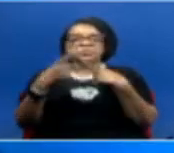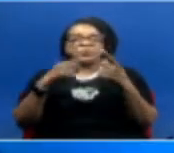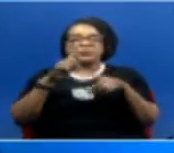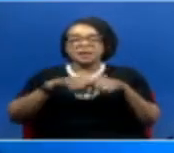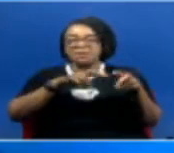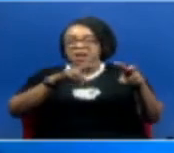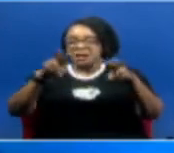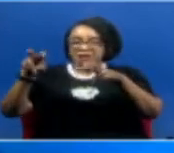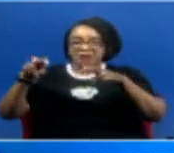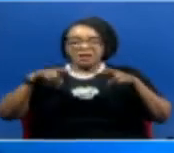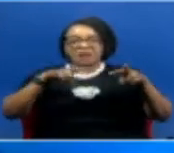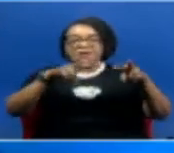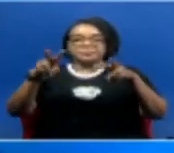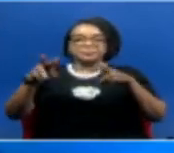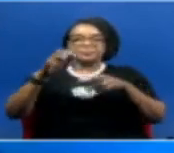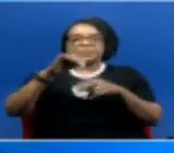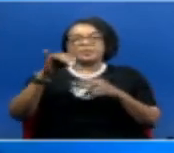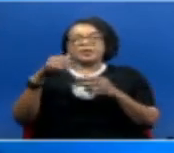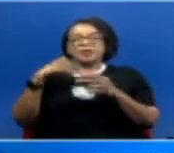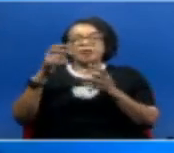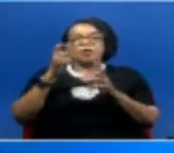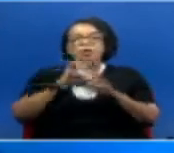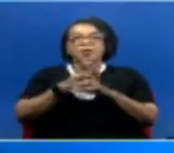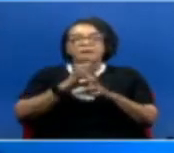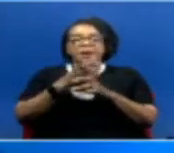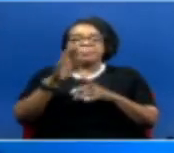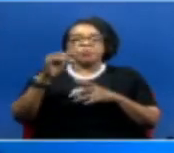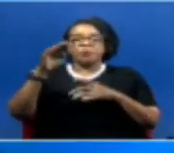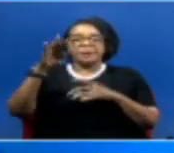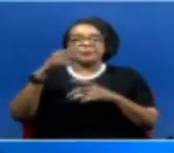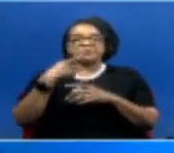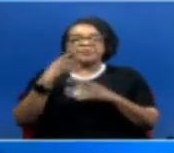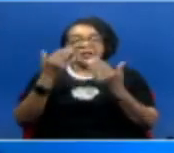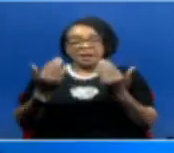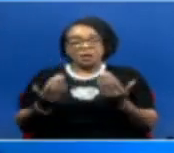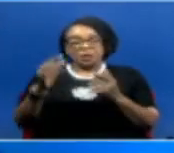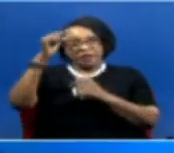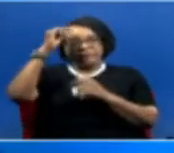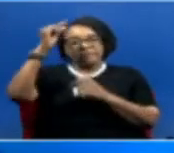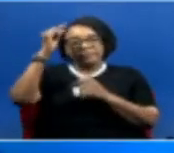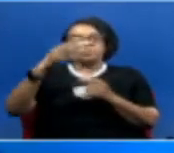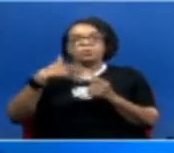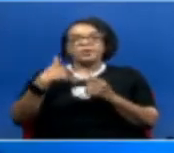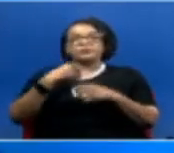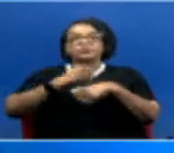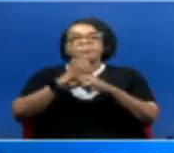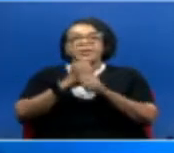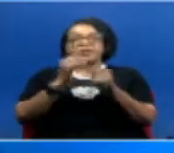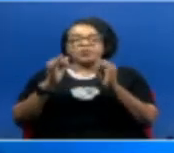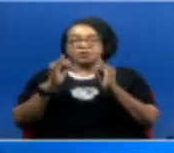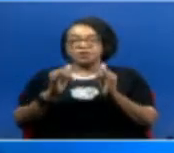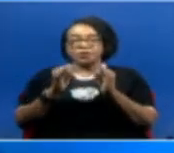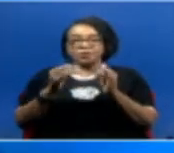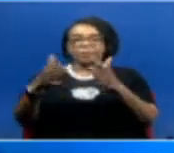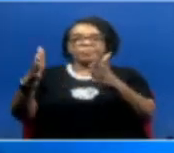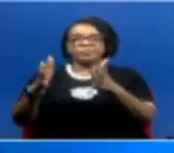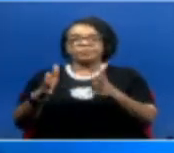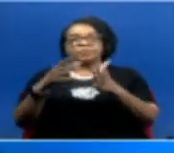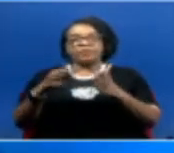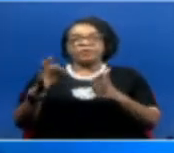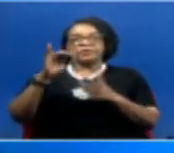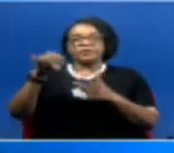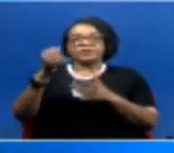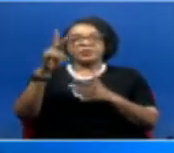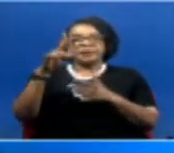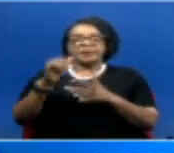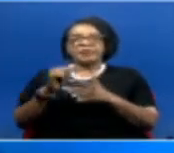wa ndege wa Diani, kaunti ya Kwale, Murkomen alisema sasa serikali inalenga kujenga kitovu kipya katika uwanja wa ndege wa JKIA